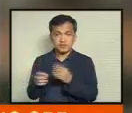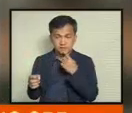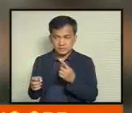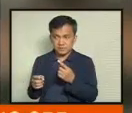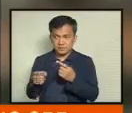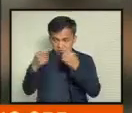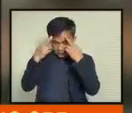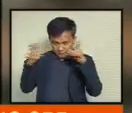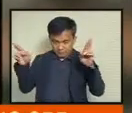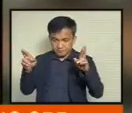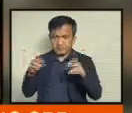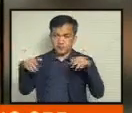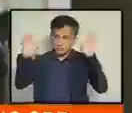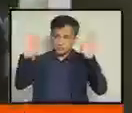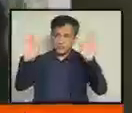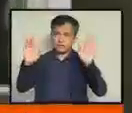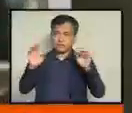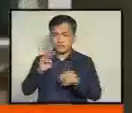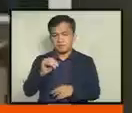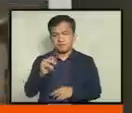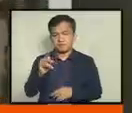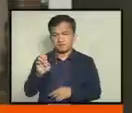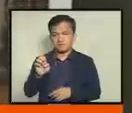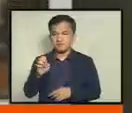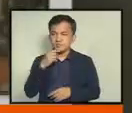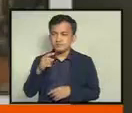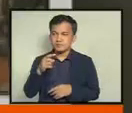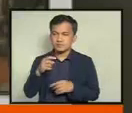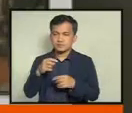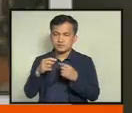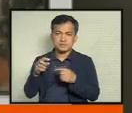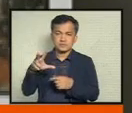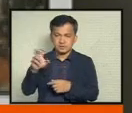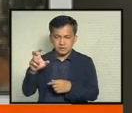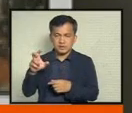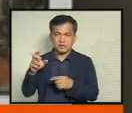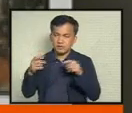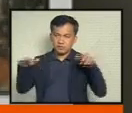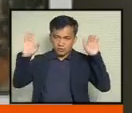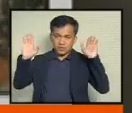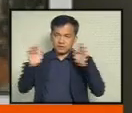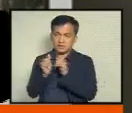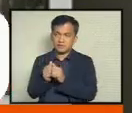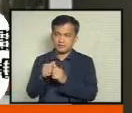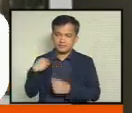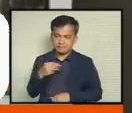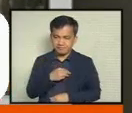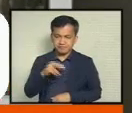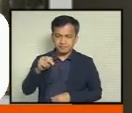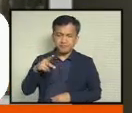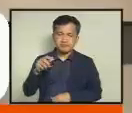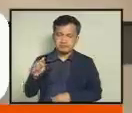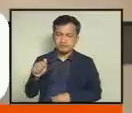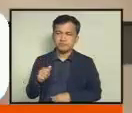mga rebeldeng sumuko sa Masbate. Base sa press release, 300 lahat ang mga sumuko, kasama ang ilang miyembro ng New People's